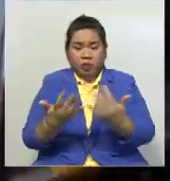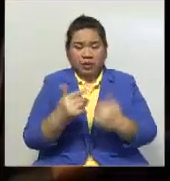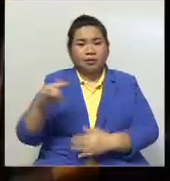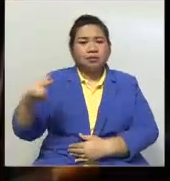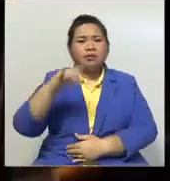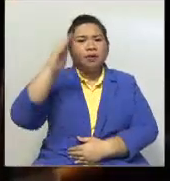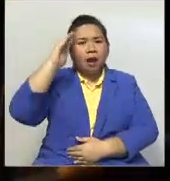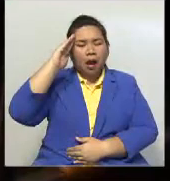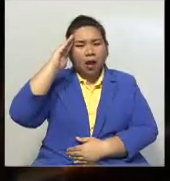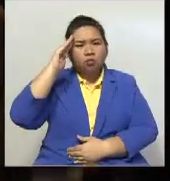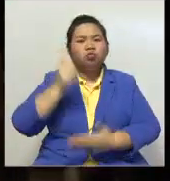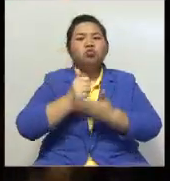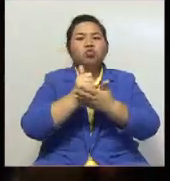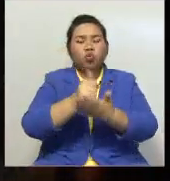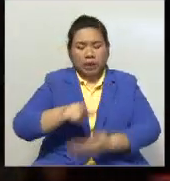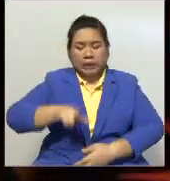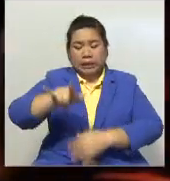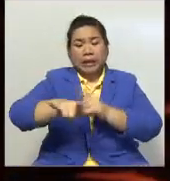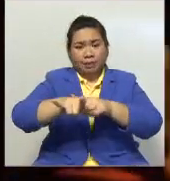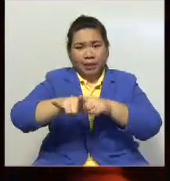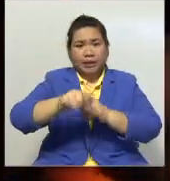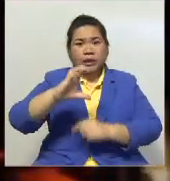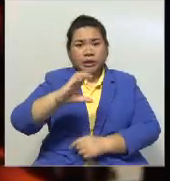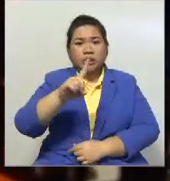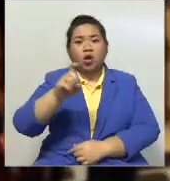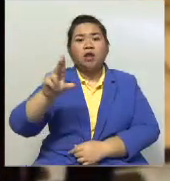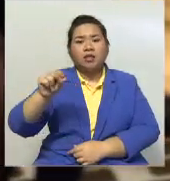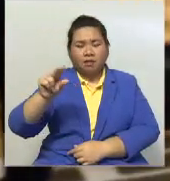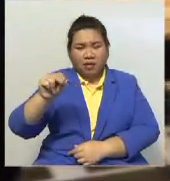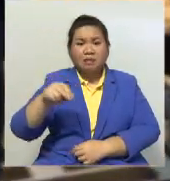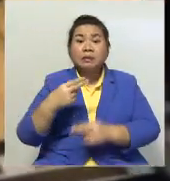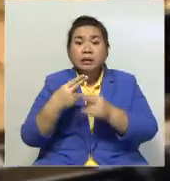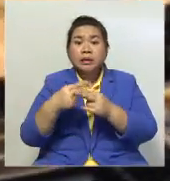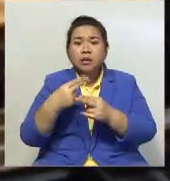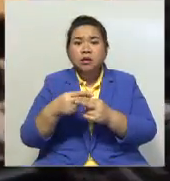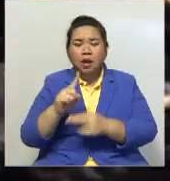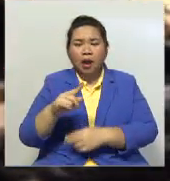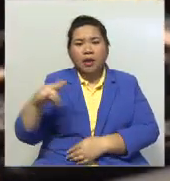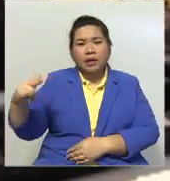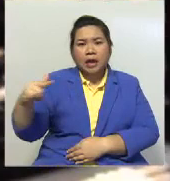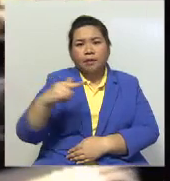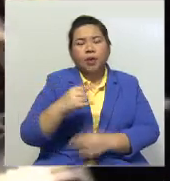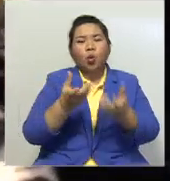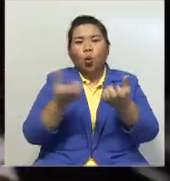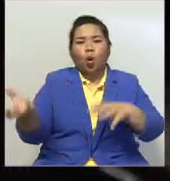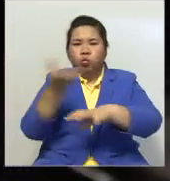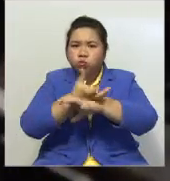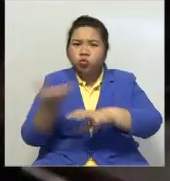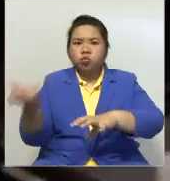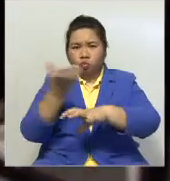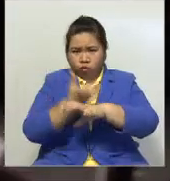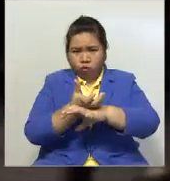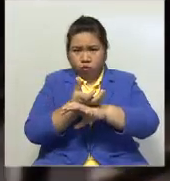องทัพอากาศเองจัดเครื่องบิน430หรือที่เรียกอีก1ชื่อก็คือเครื่องบินลำเลียงแบบ